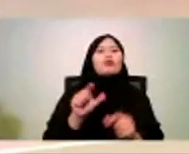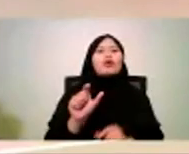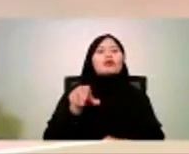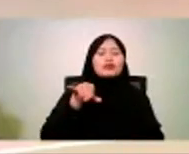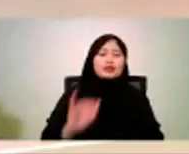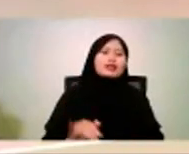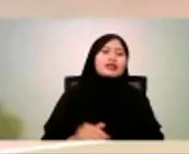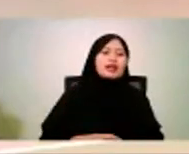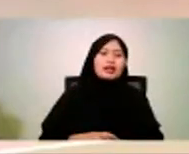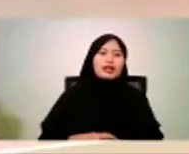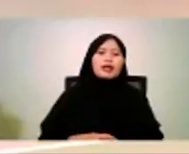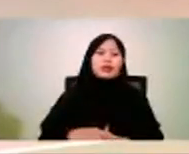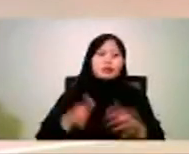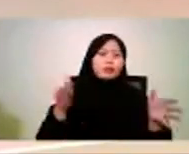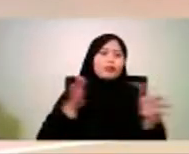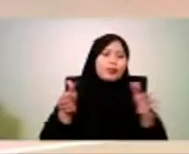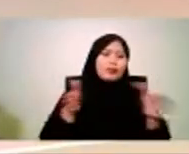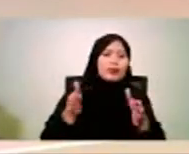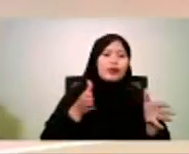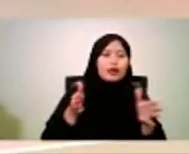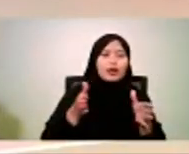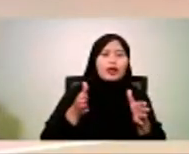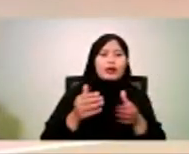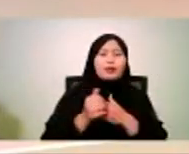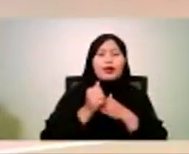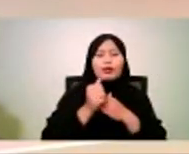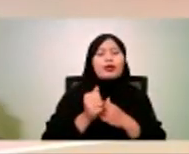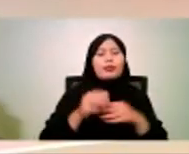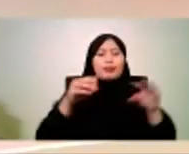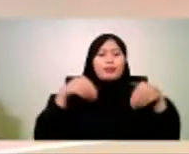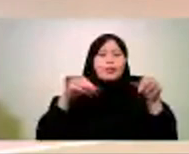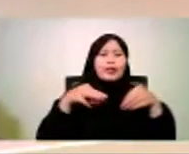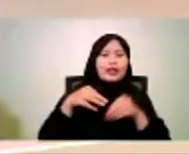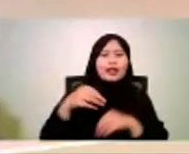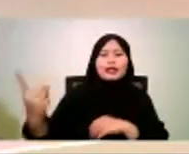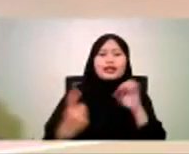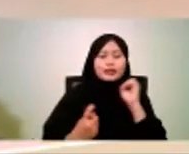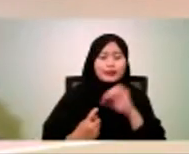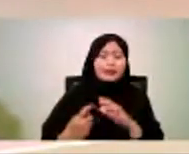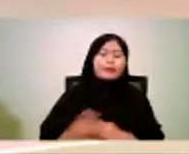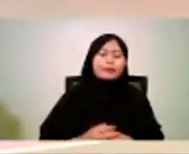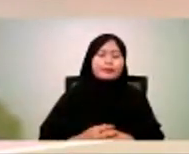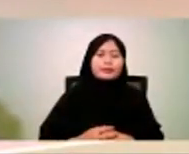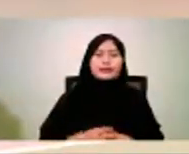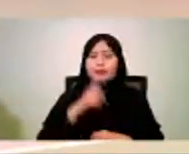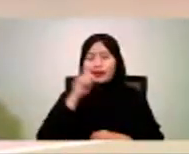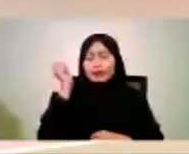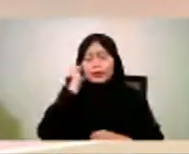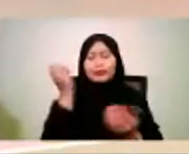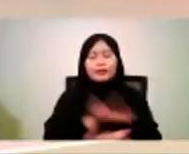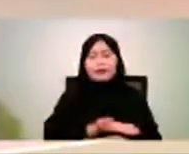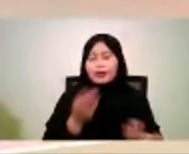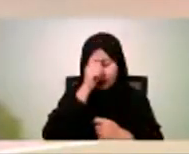smsc yang telah mengawali sesi materi dan juga agneta di bapak ibu hadirin yang kami hormati